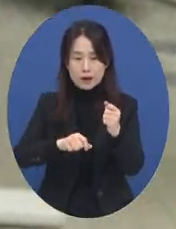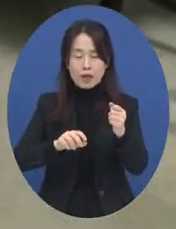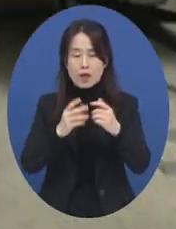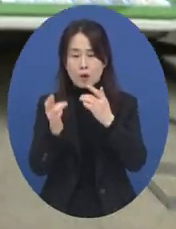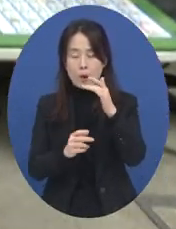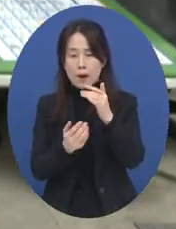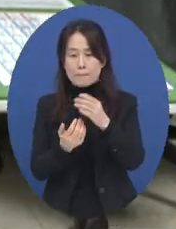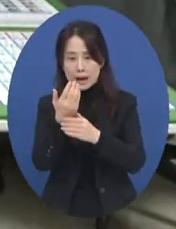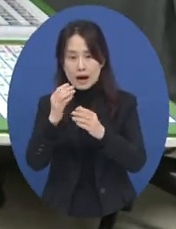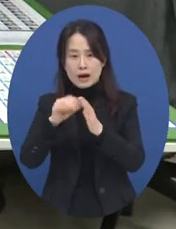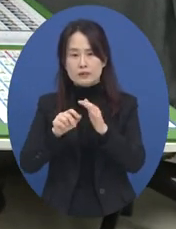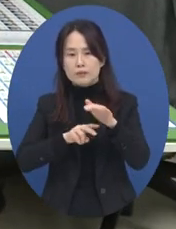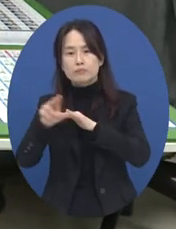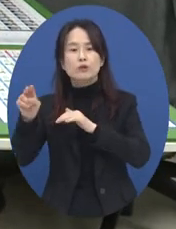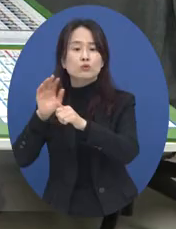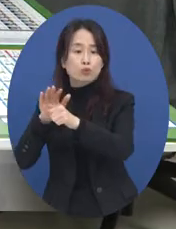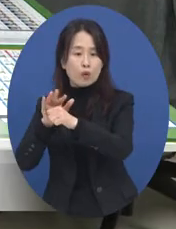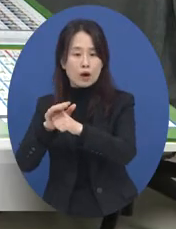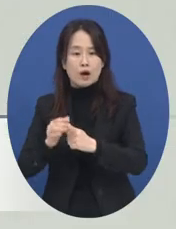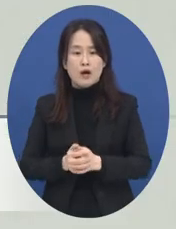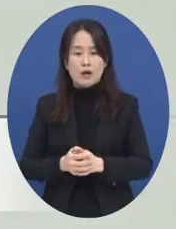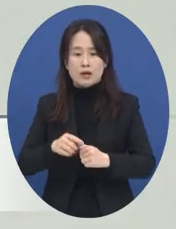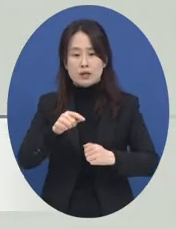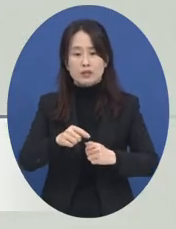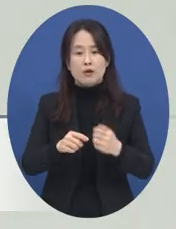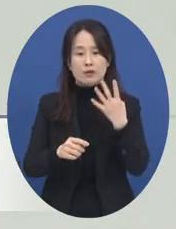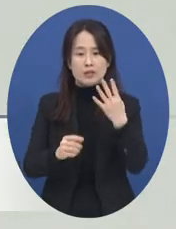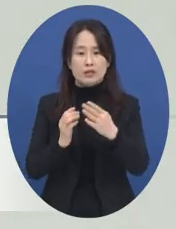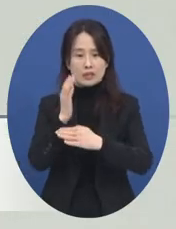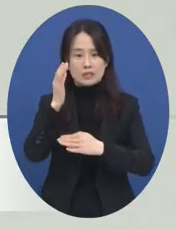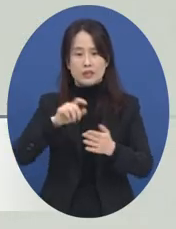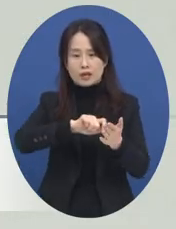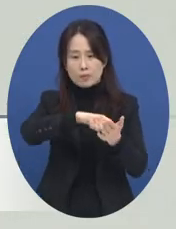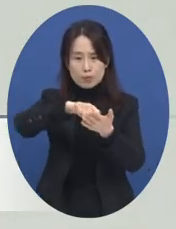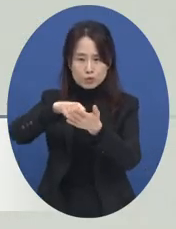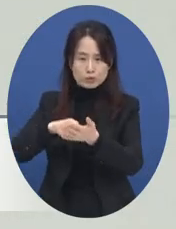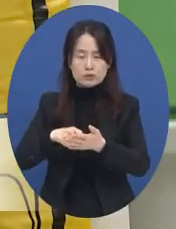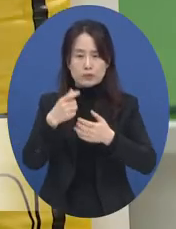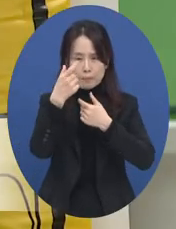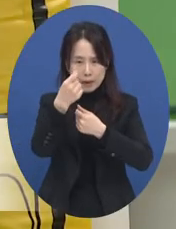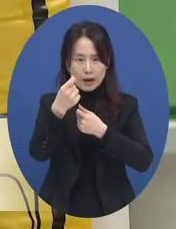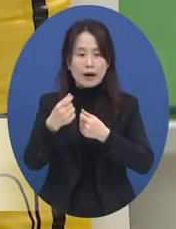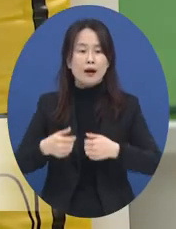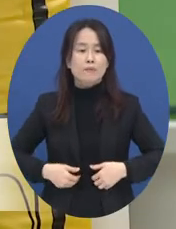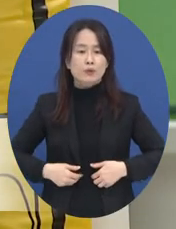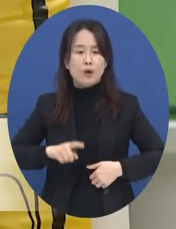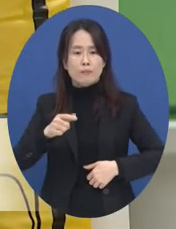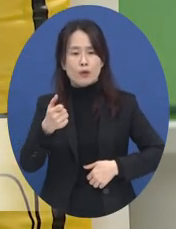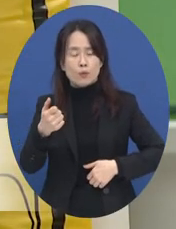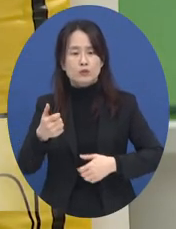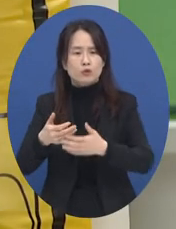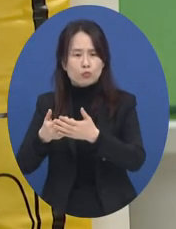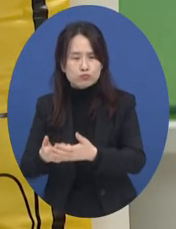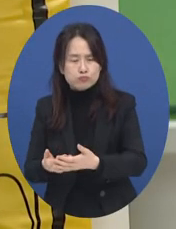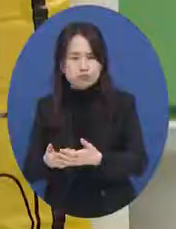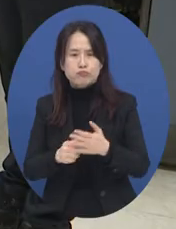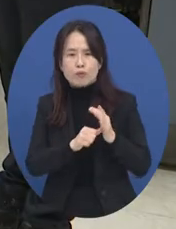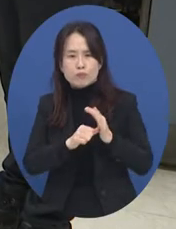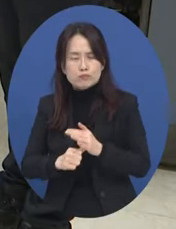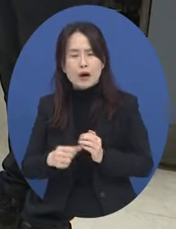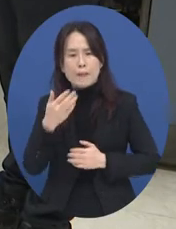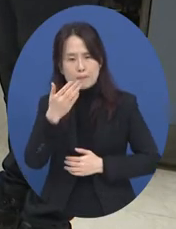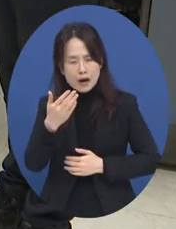화재 시 탈출을 돕는 피난용품인데 특히 지지대는 4개 이상의 앵커볼트로 고정해야 하며 150kg 이상의